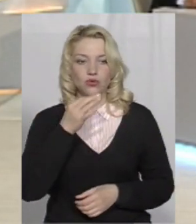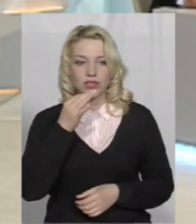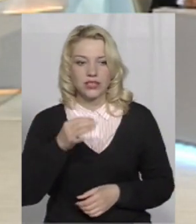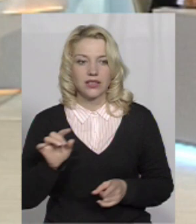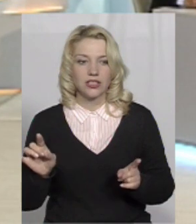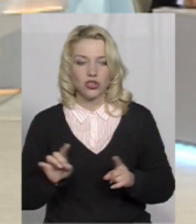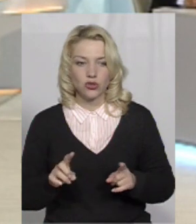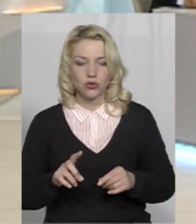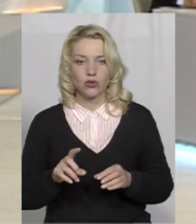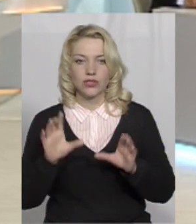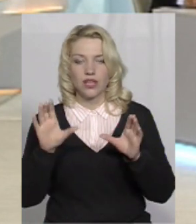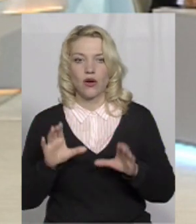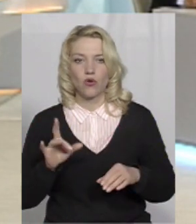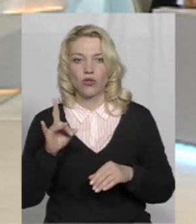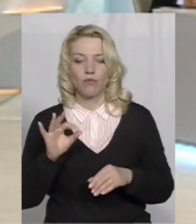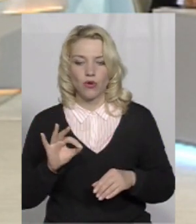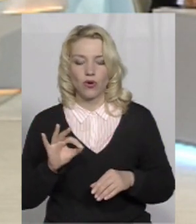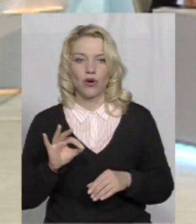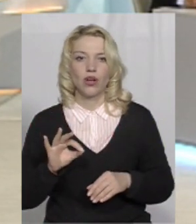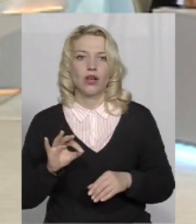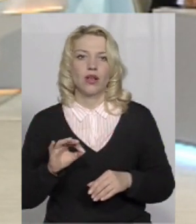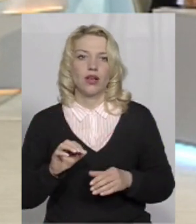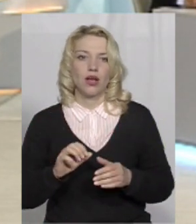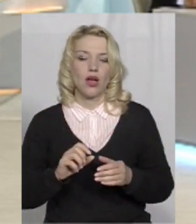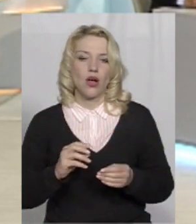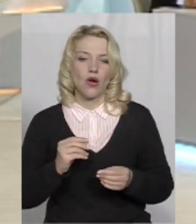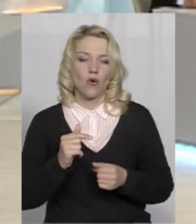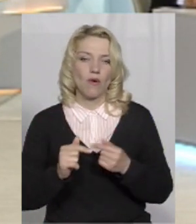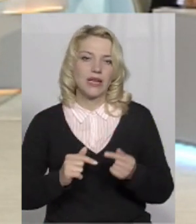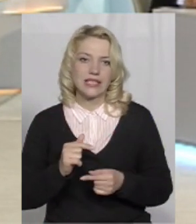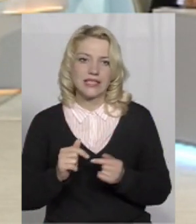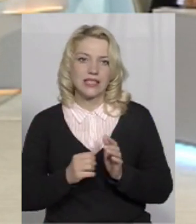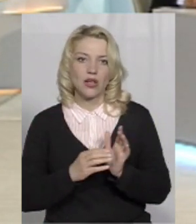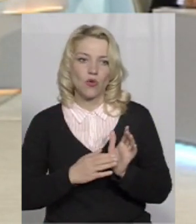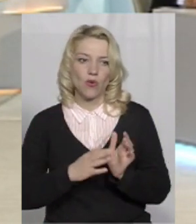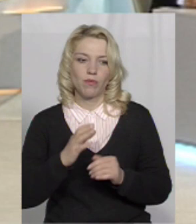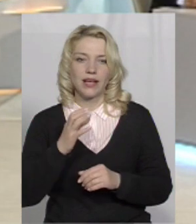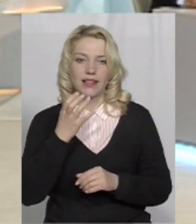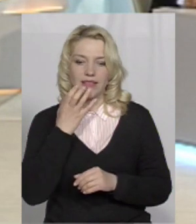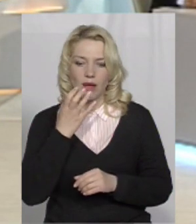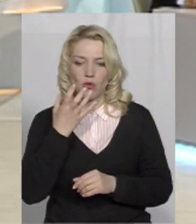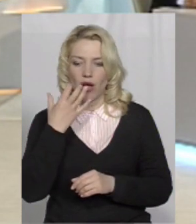сказати, що закон про комерційний облік теплової енергії і гарячого водопостачання,